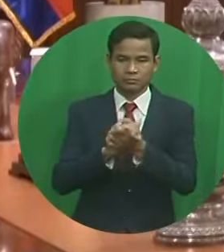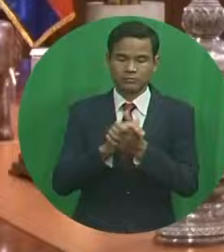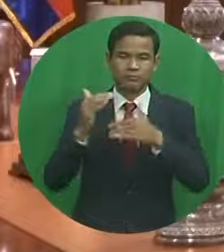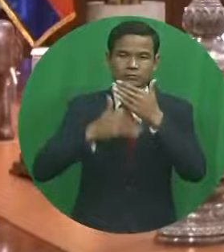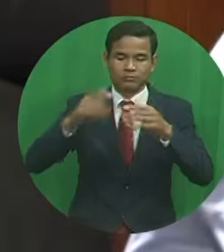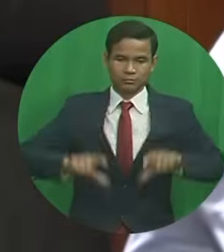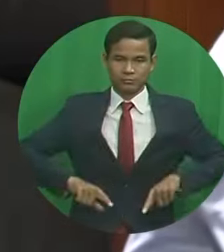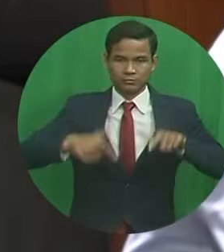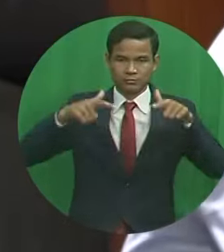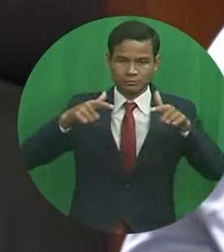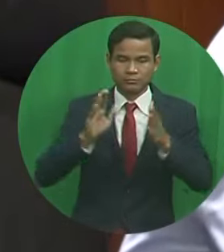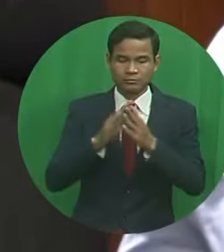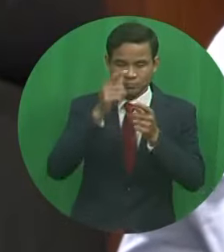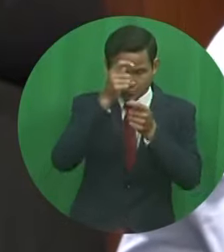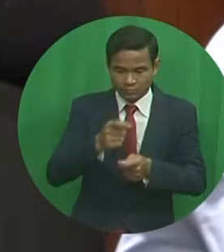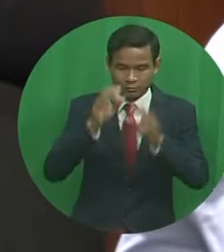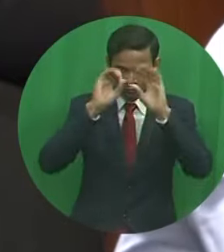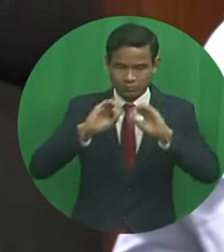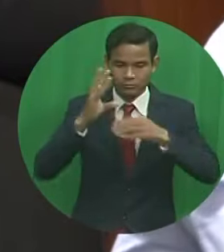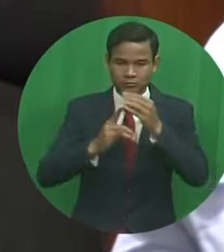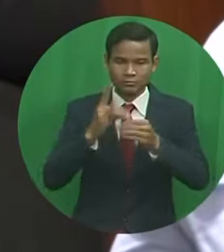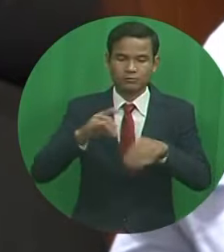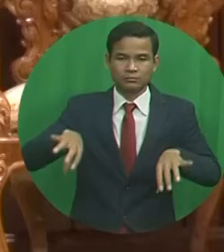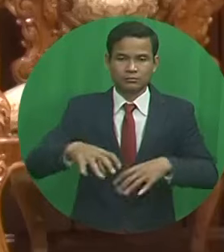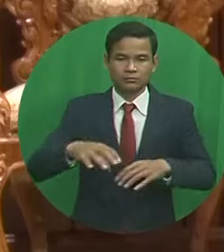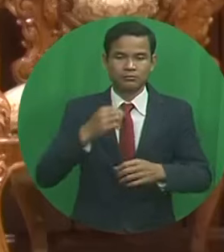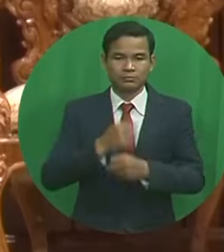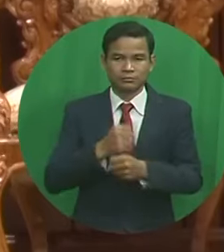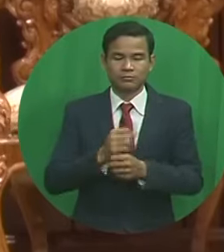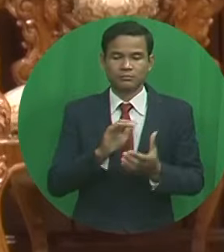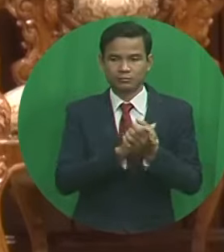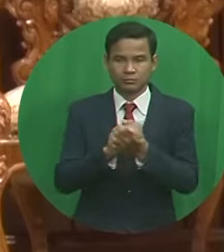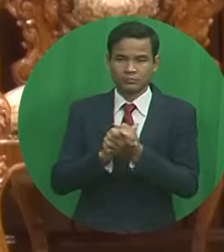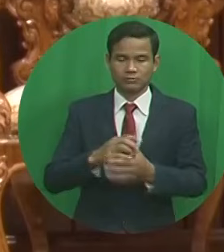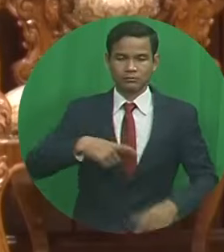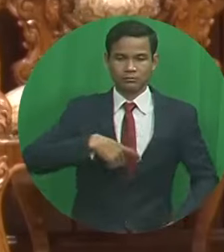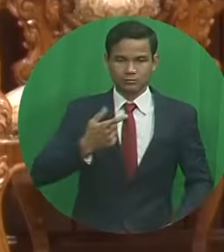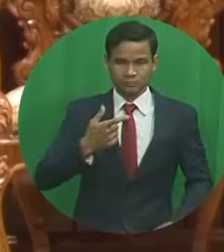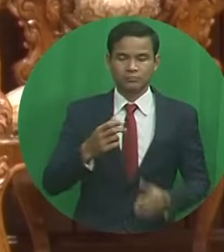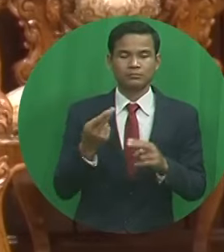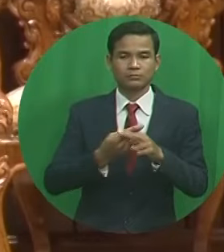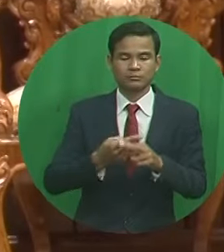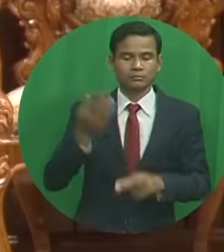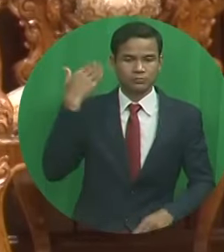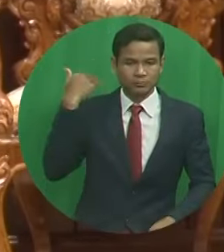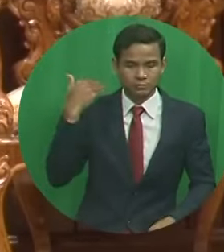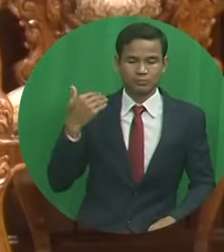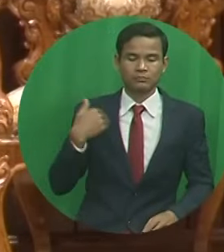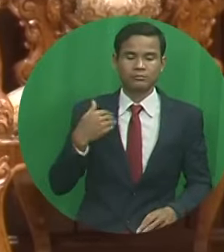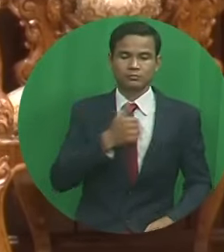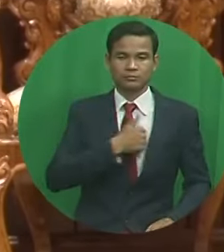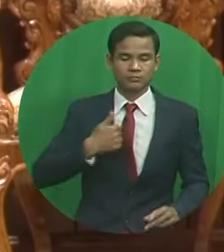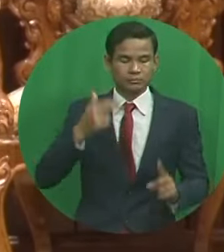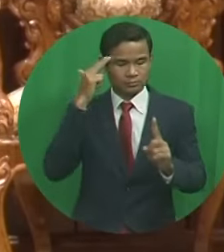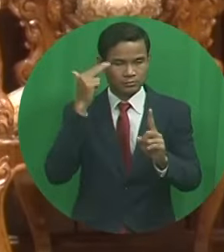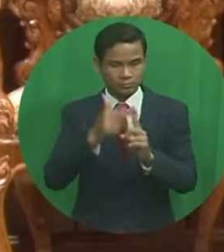ភាពបានគោរពជំរាបជូនពីសកម្មភាពការងាររបស់សមាគមដែលបានអនុវត្តក្នុងរយៈពេលកន្លងមកនិងទិសដៅ